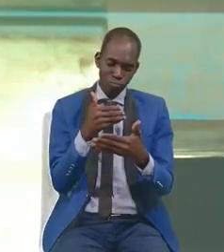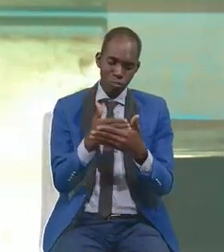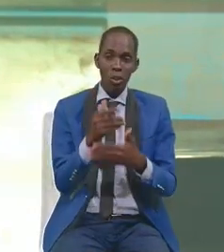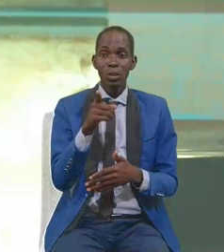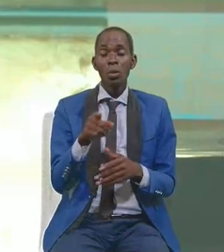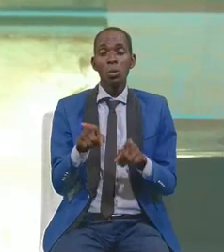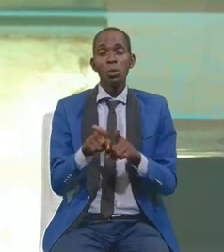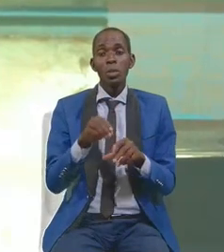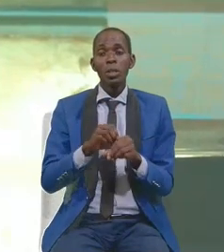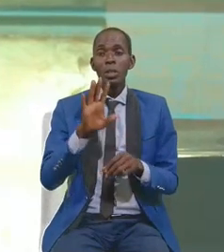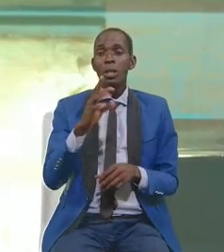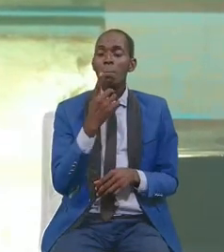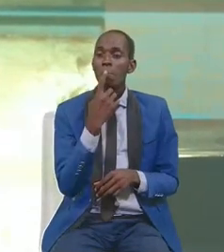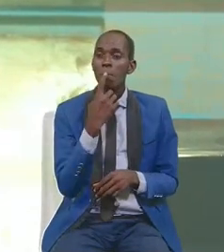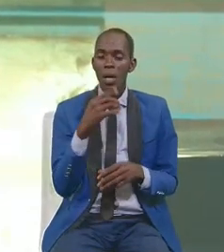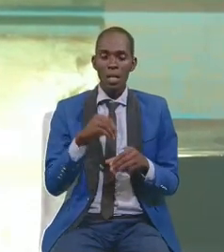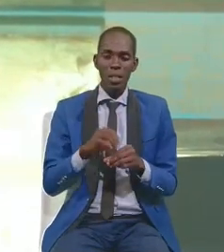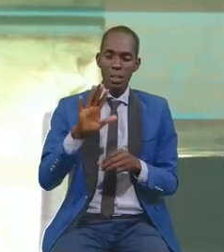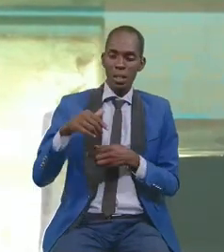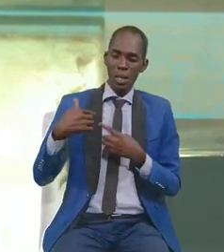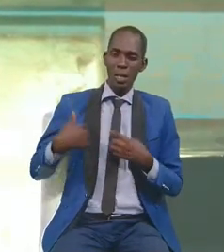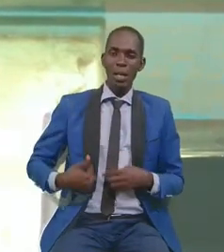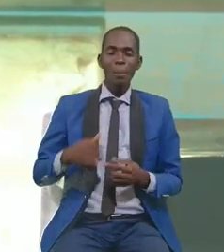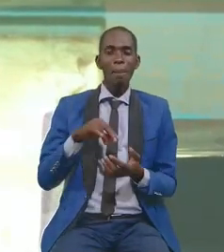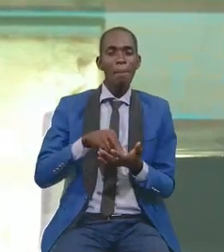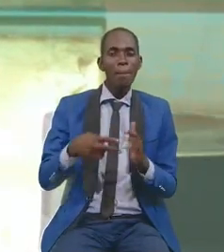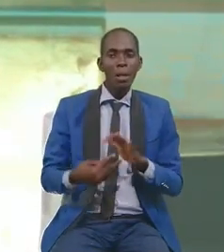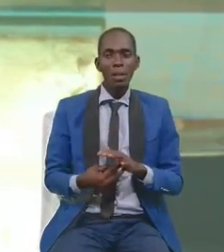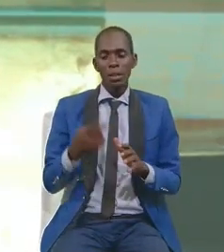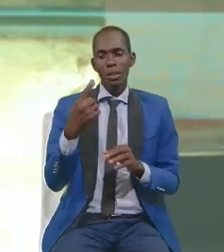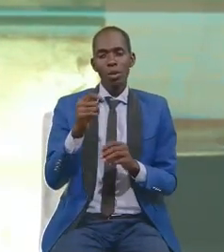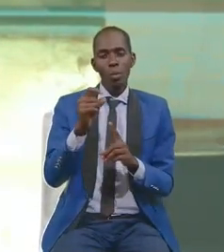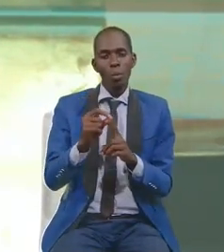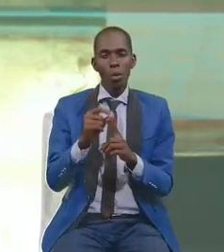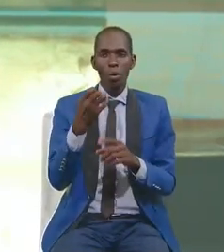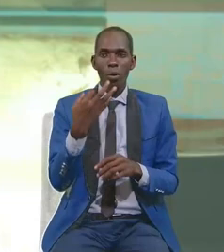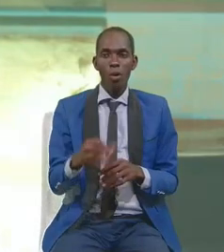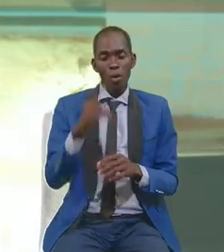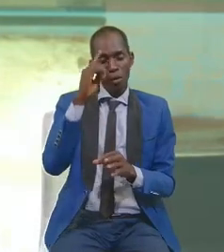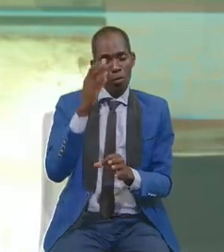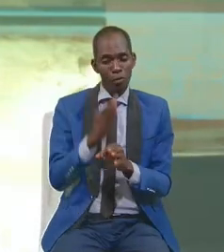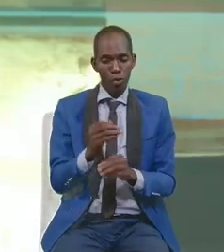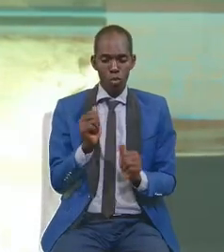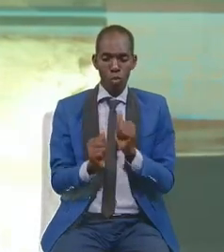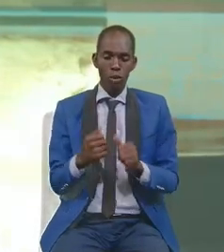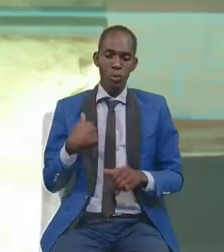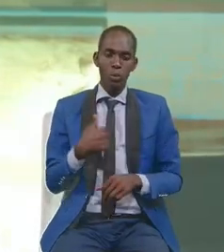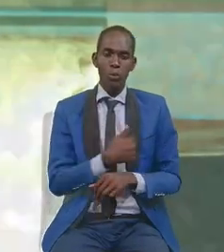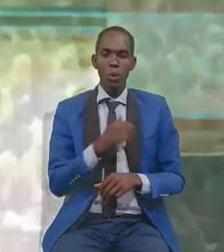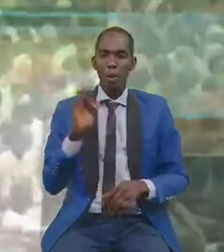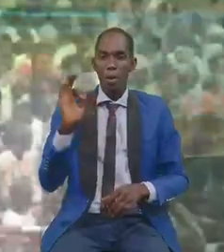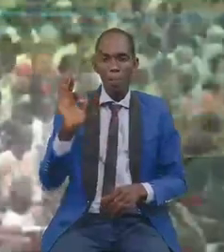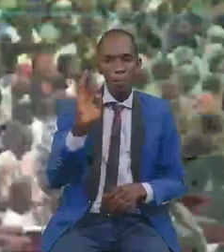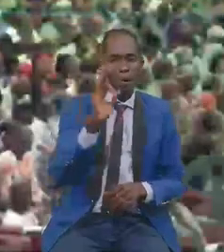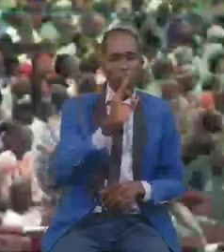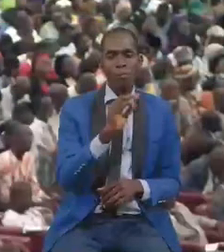et dans ton cœur. Or, c'est la parole de la foi que nous prêchons. La parole de